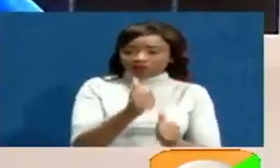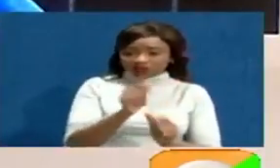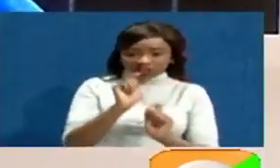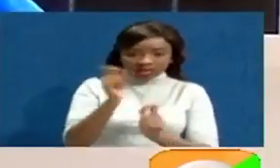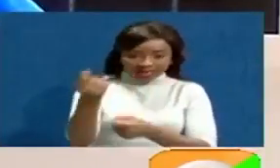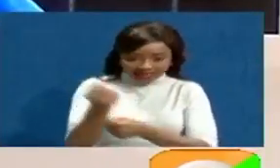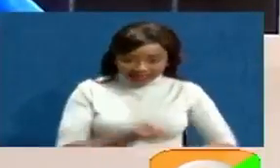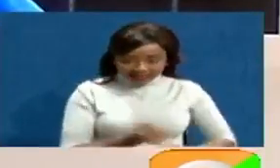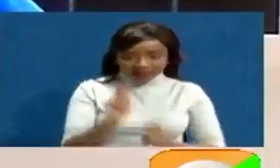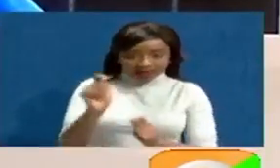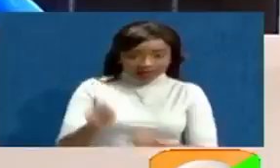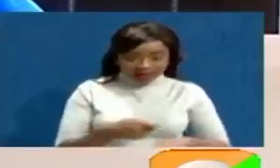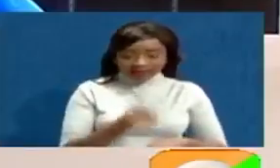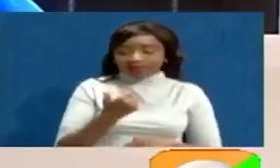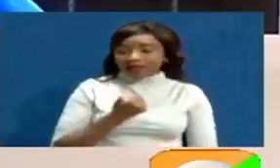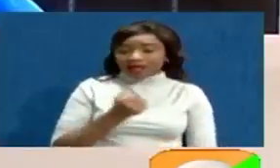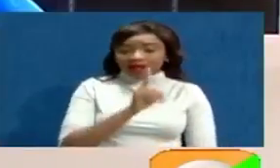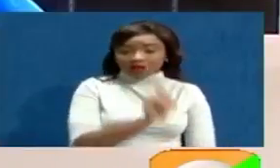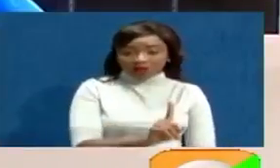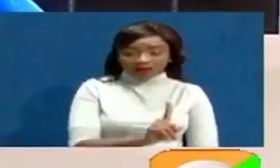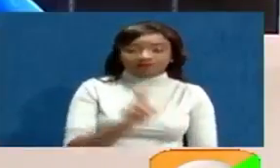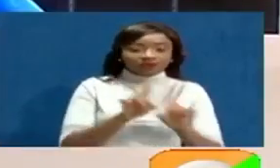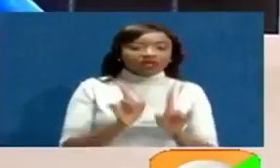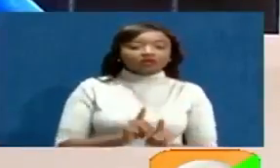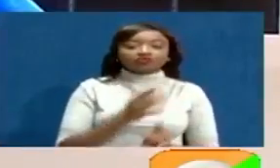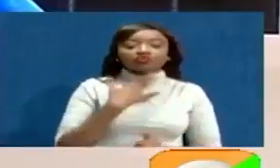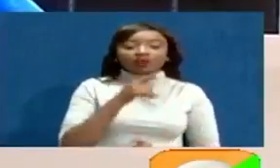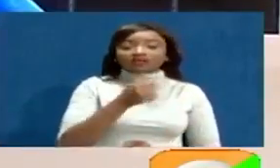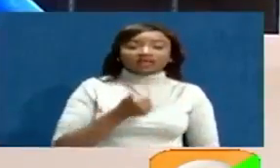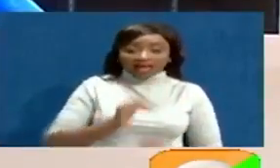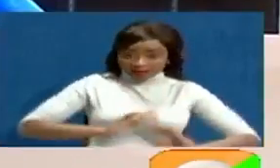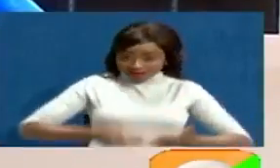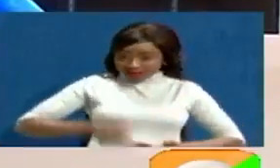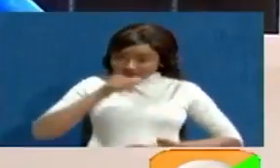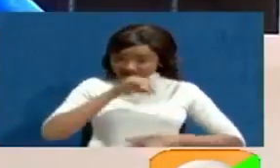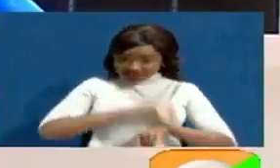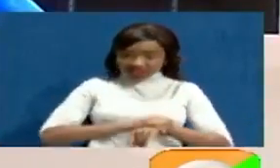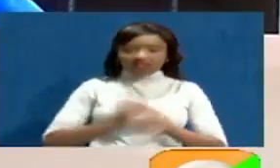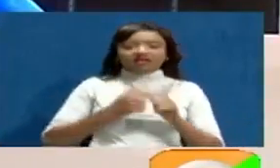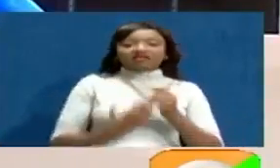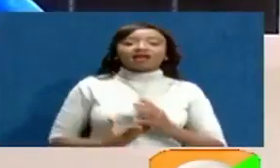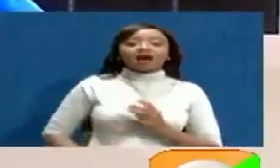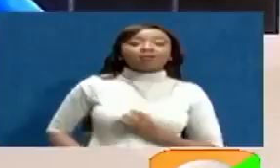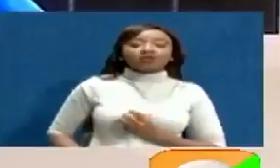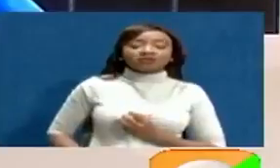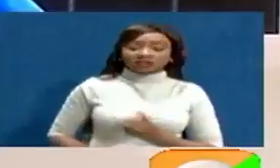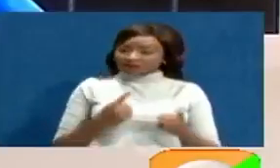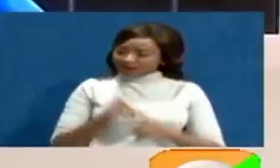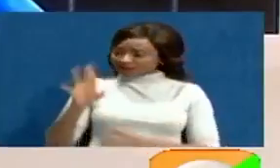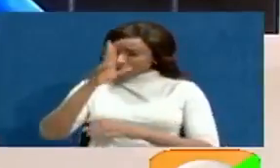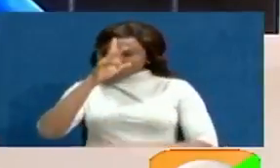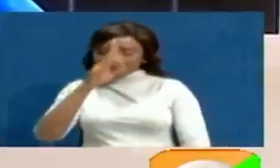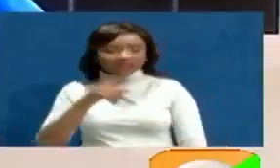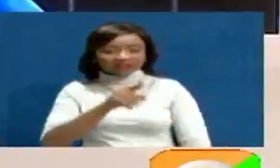katika eneo la Shimba Hills huko Matuga na kisha kumlazimisha kuavya mimba. Afisa huyo Nathan Kimaru Rono